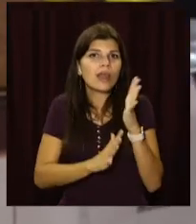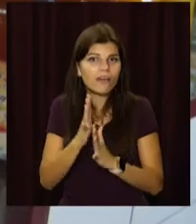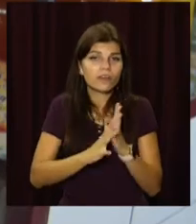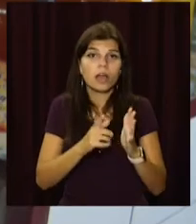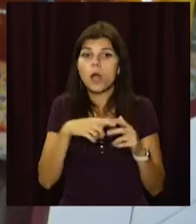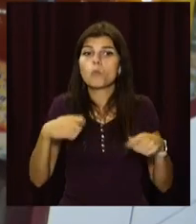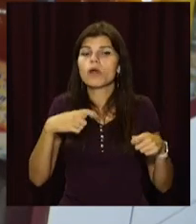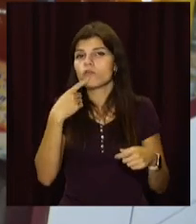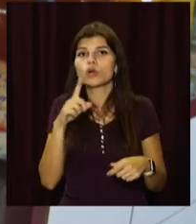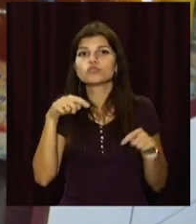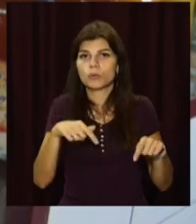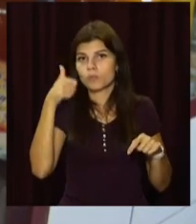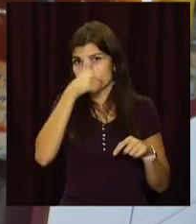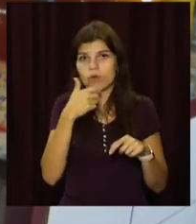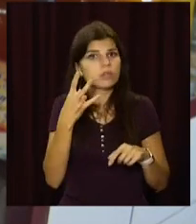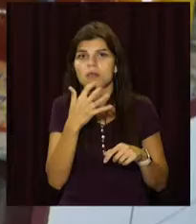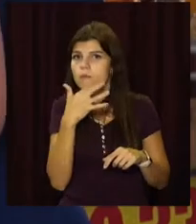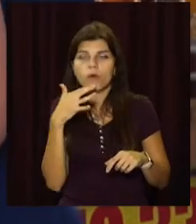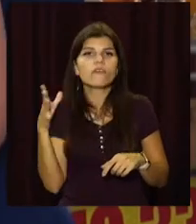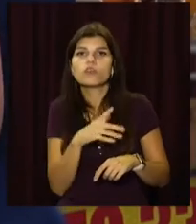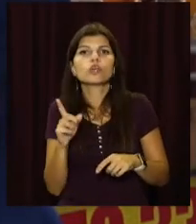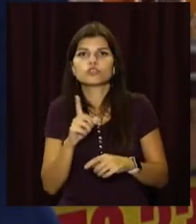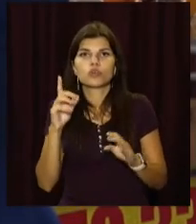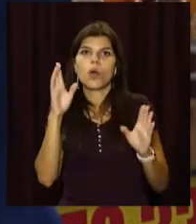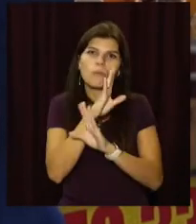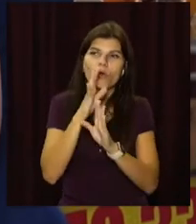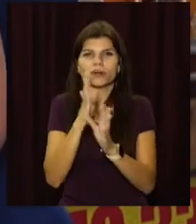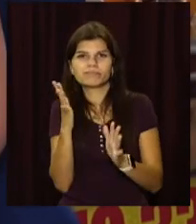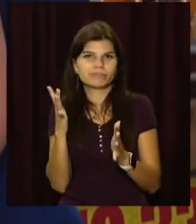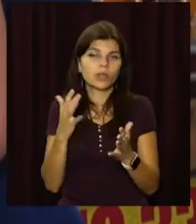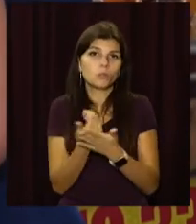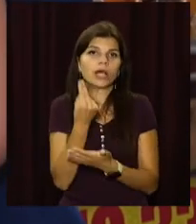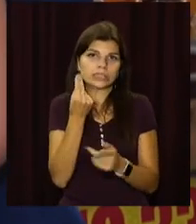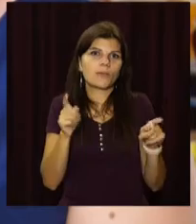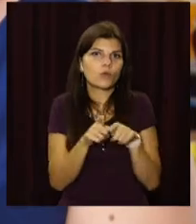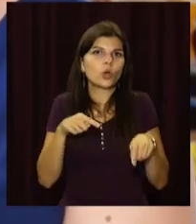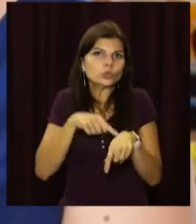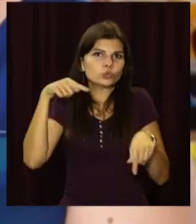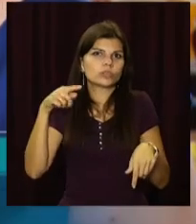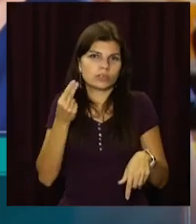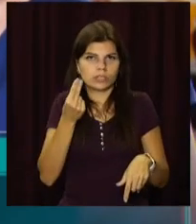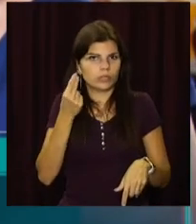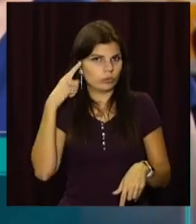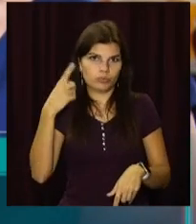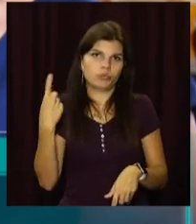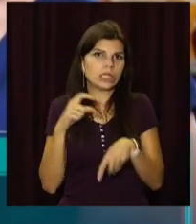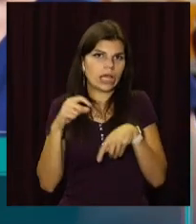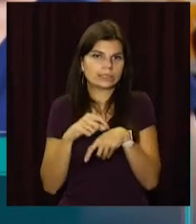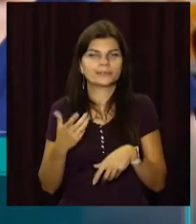Продавці зазначають, меду цьогоріч небагато. Все через несприятливу погоду. Тому й ціни кусаються. Майський мед